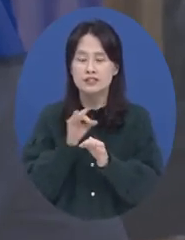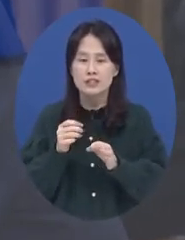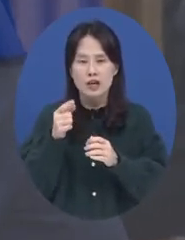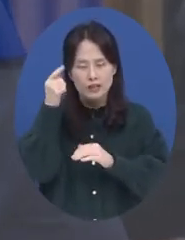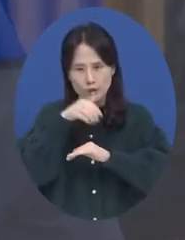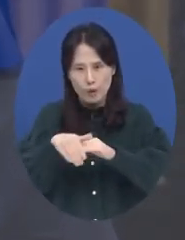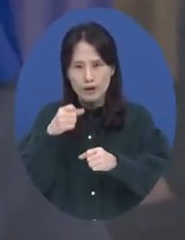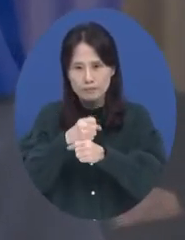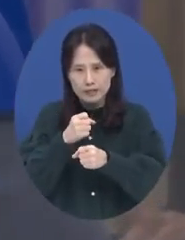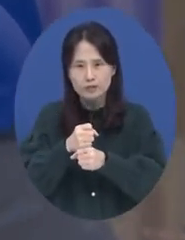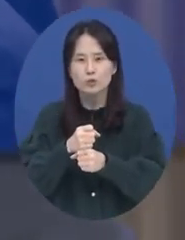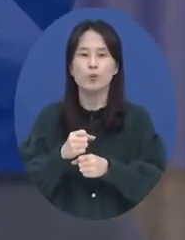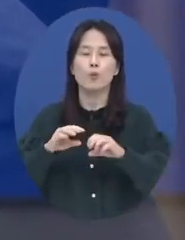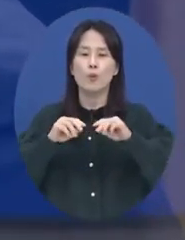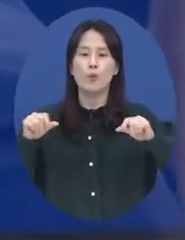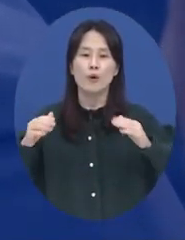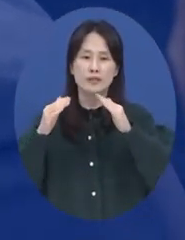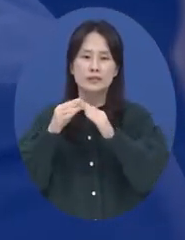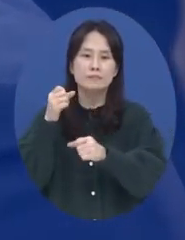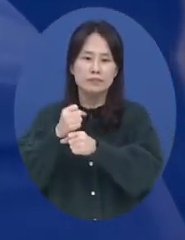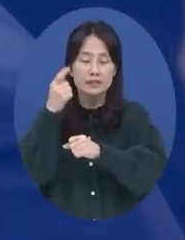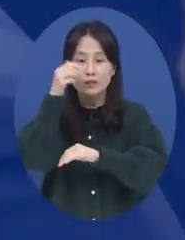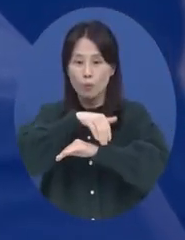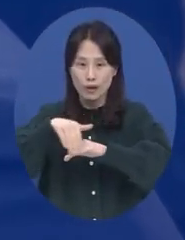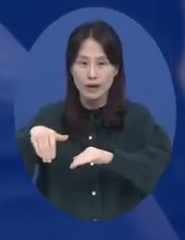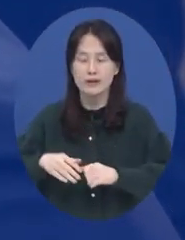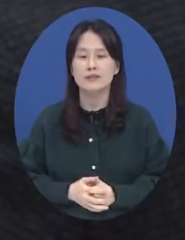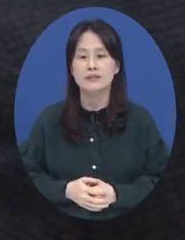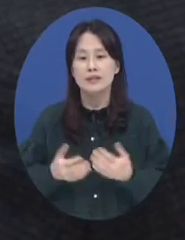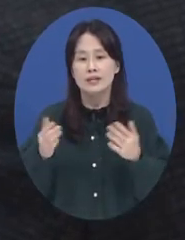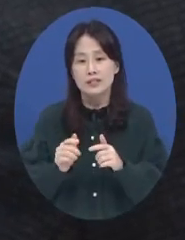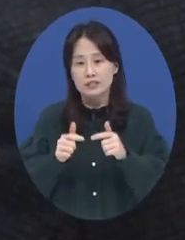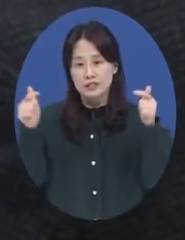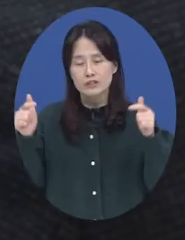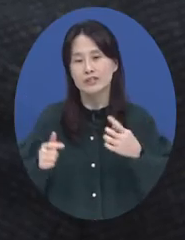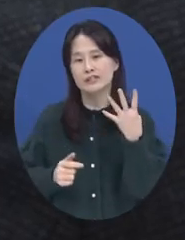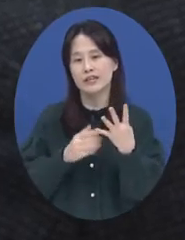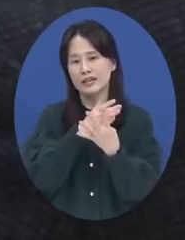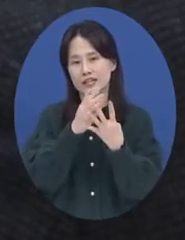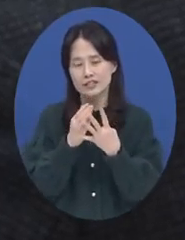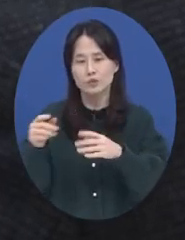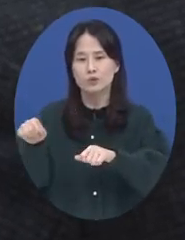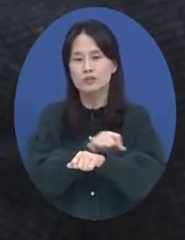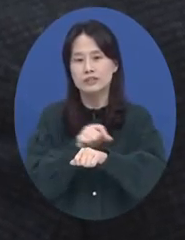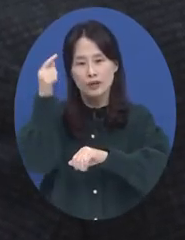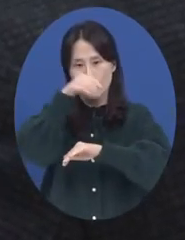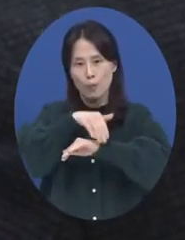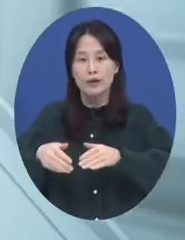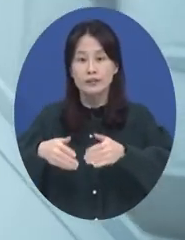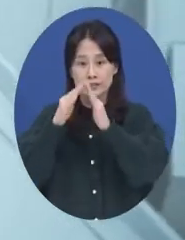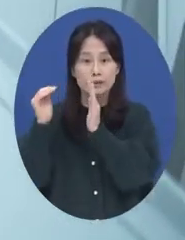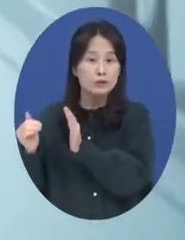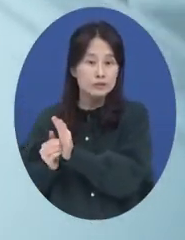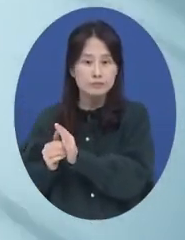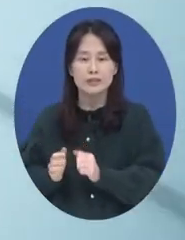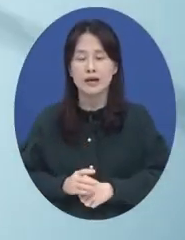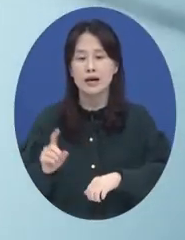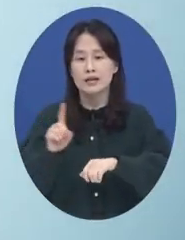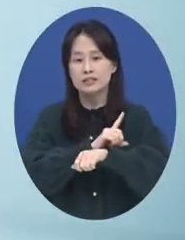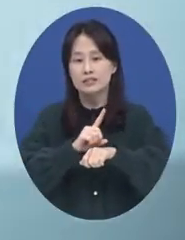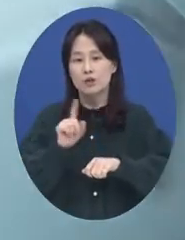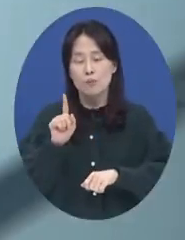재산 판교 주된 시범도시 는 디지털과 크림 휴먼 일자리 창출 등 크게 4가지 분야로 특허전략 에 짜여 있습니다 디지털